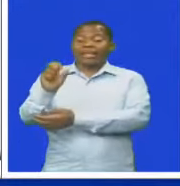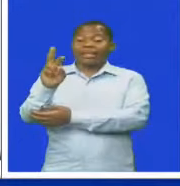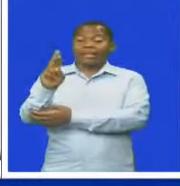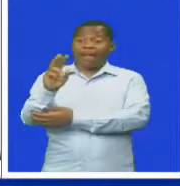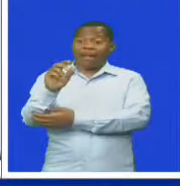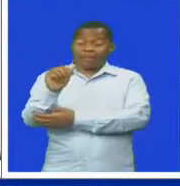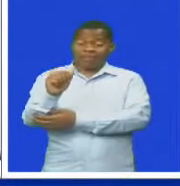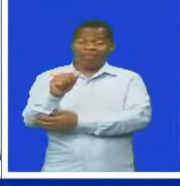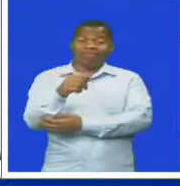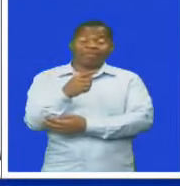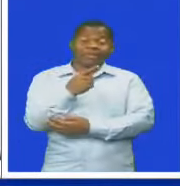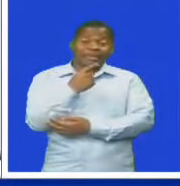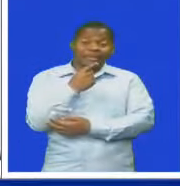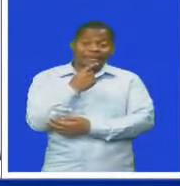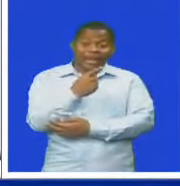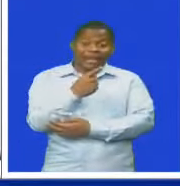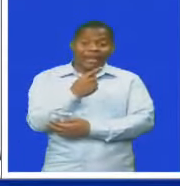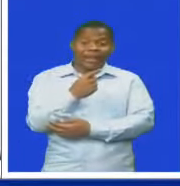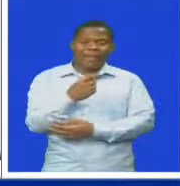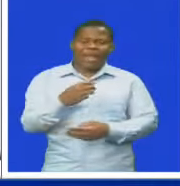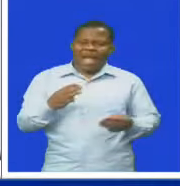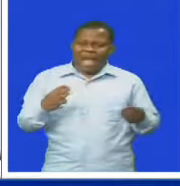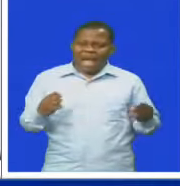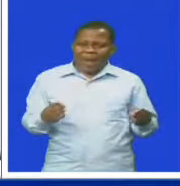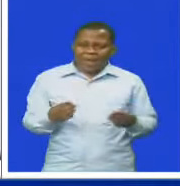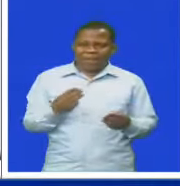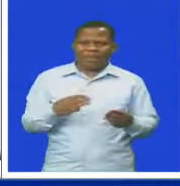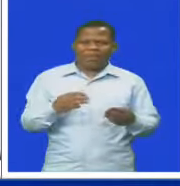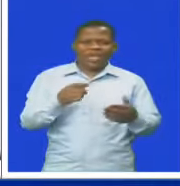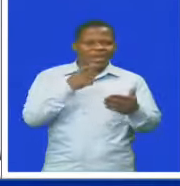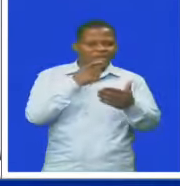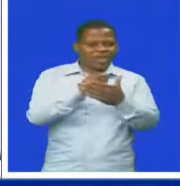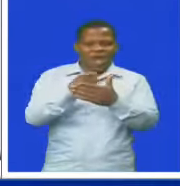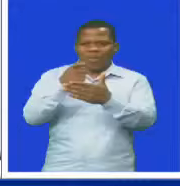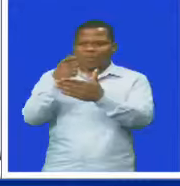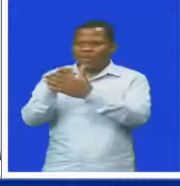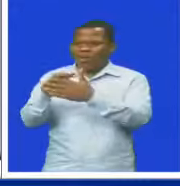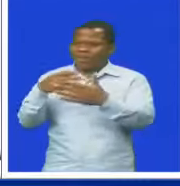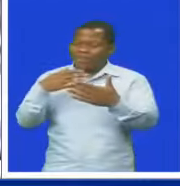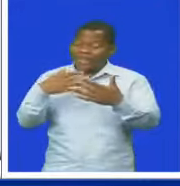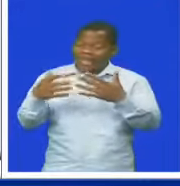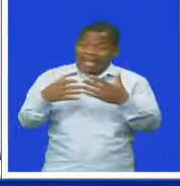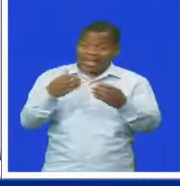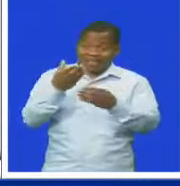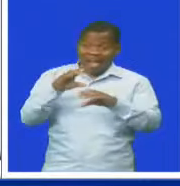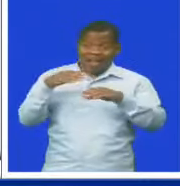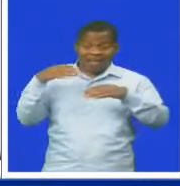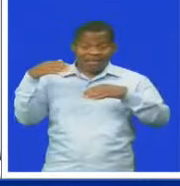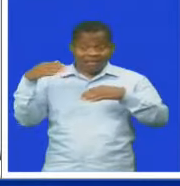emahekeni ngiyona ndlela etakwenta ukuthi sibe lesingacupheli kuthengisa sisheshe sisitakale.